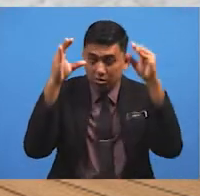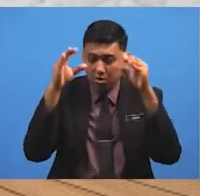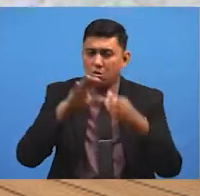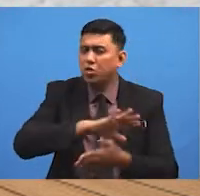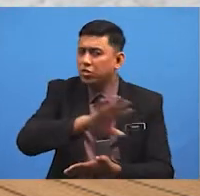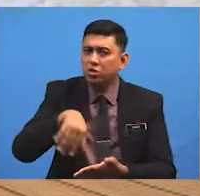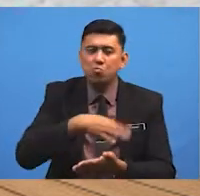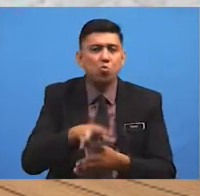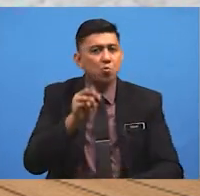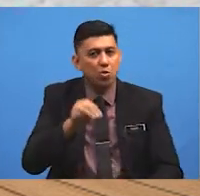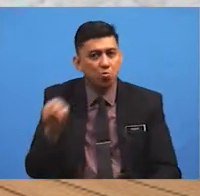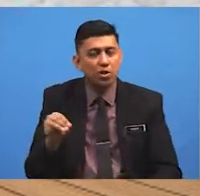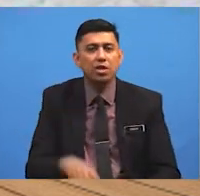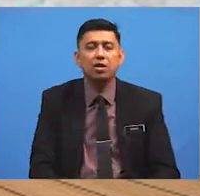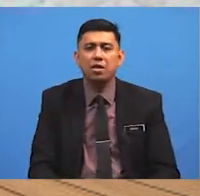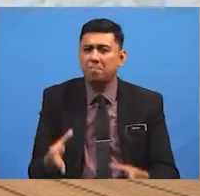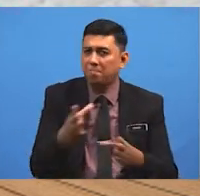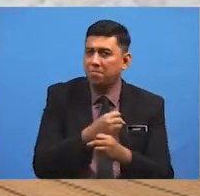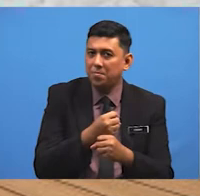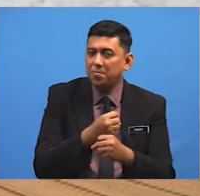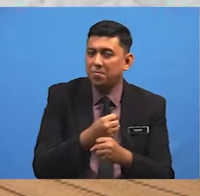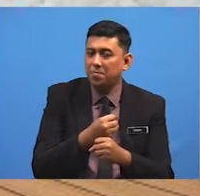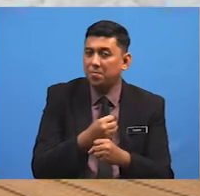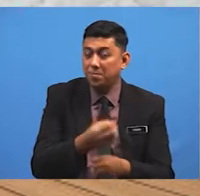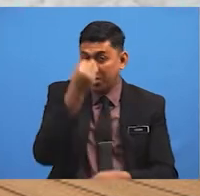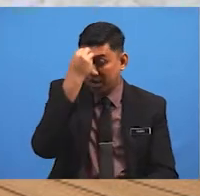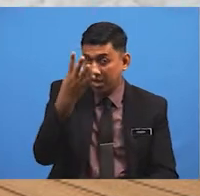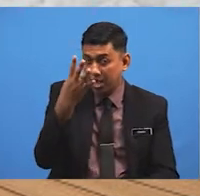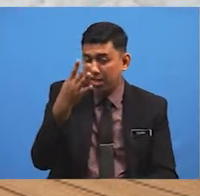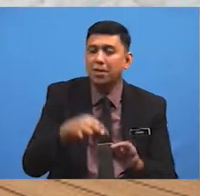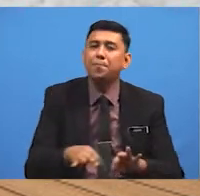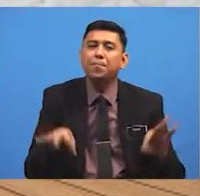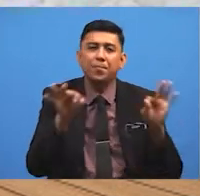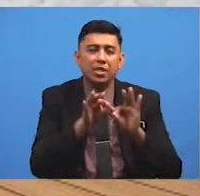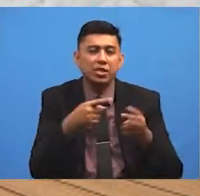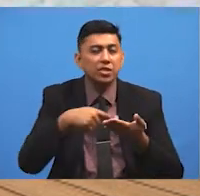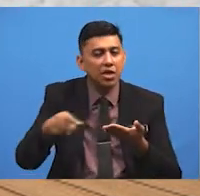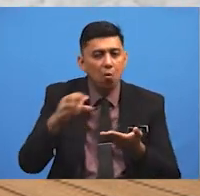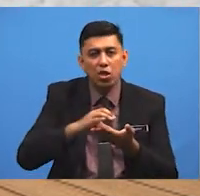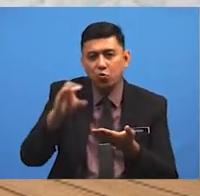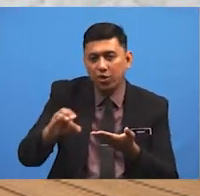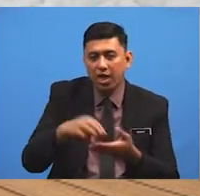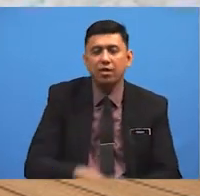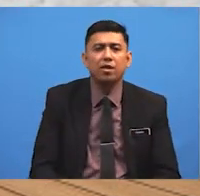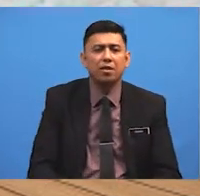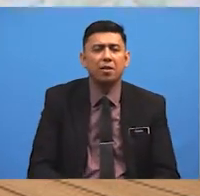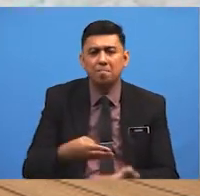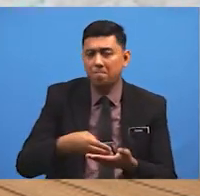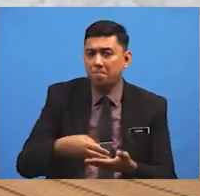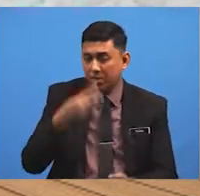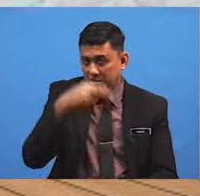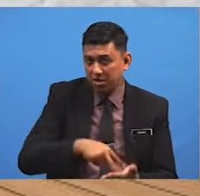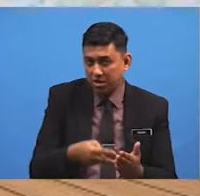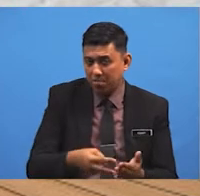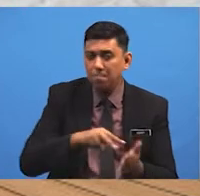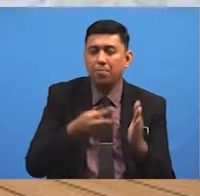agar semua murid-murid dapat ini beneran kek kepentingan belanjawan punai melayang